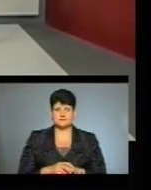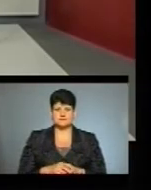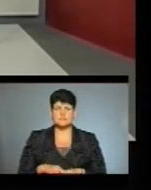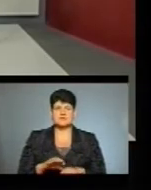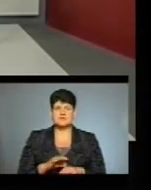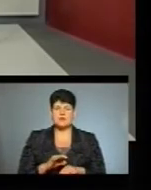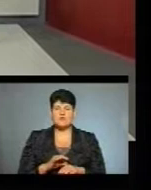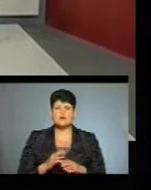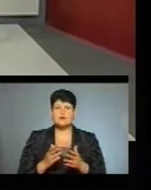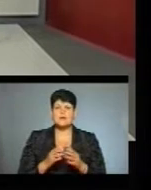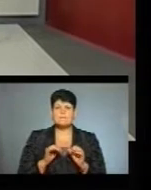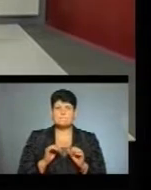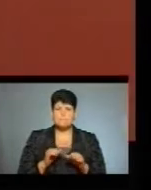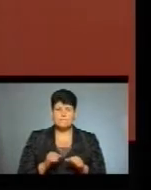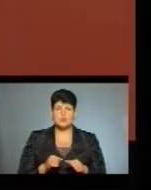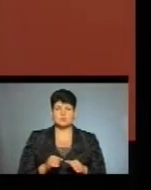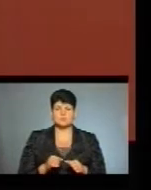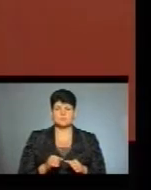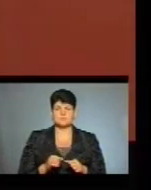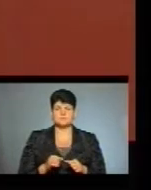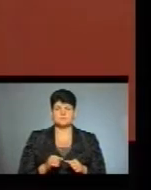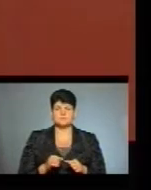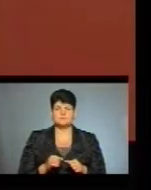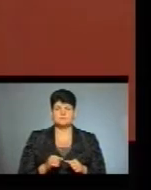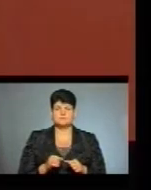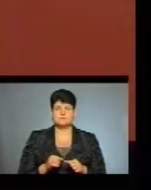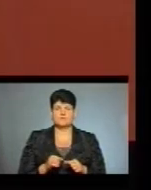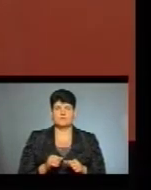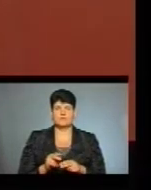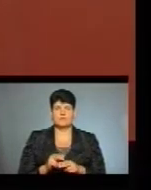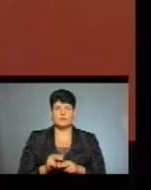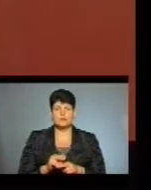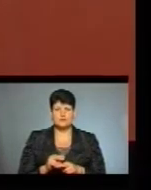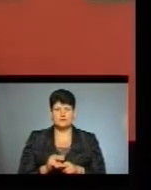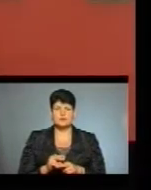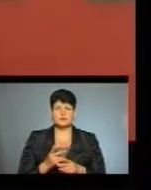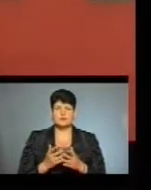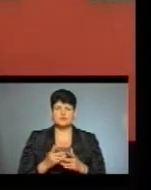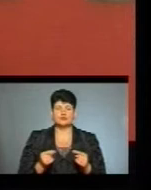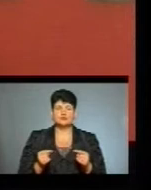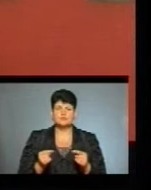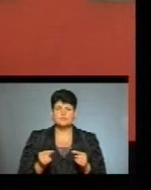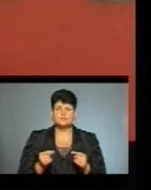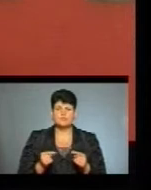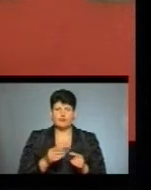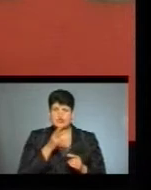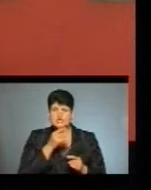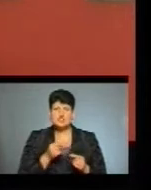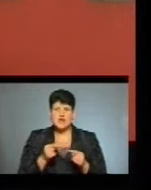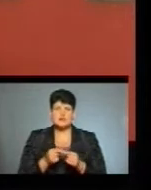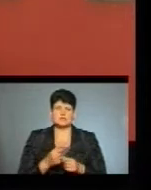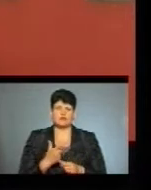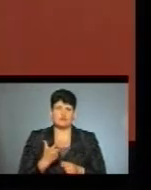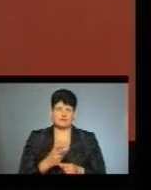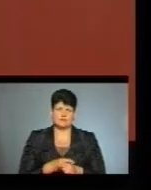Захворювання, яке можна запобігти і можна уникнути його, якщо вчасно провакцинуватися.